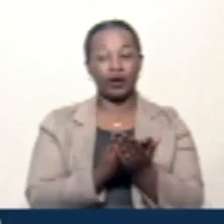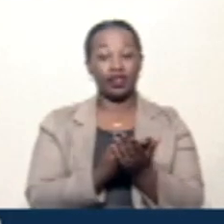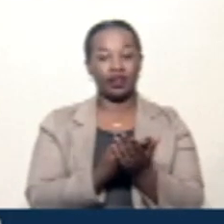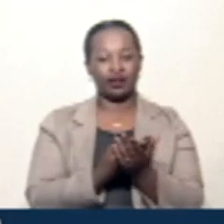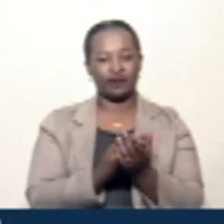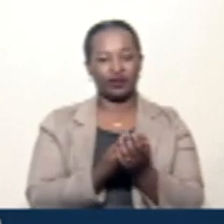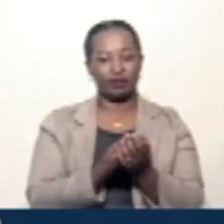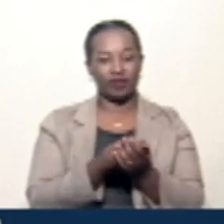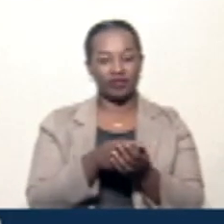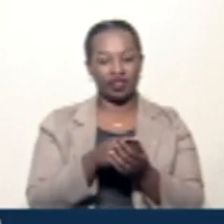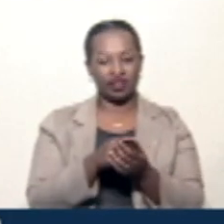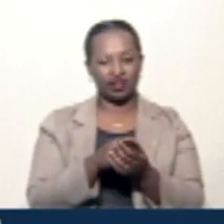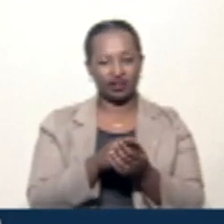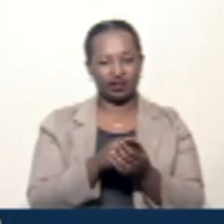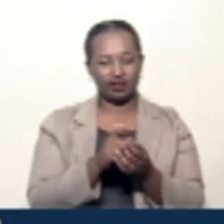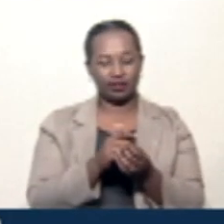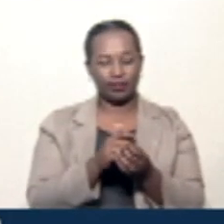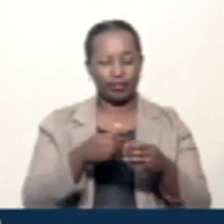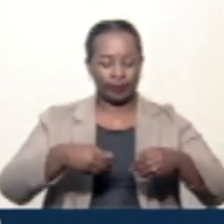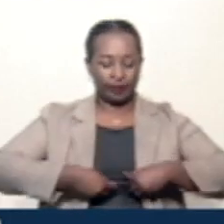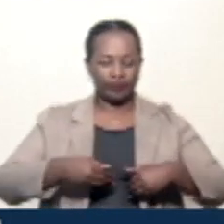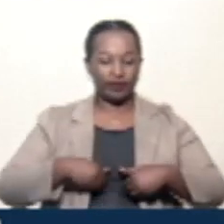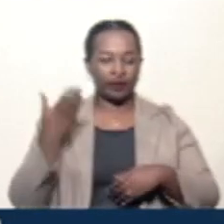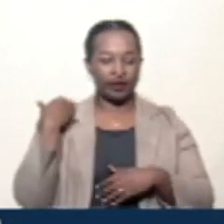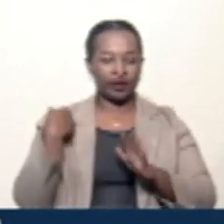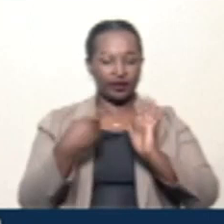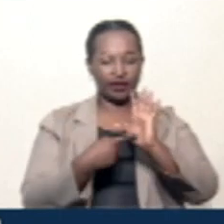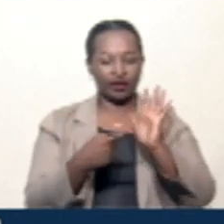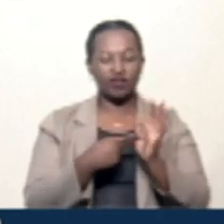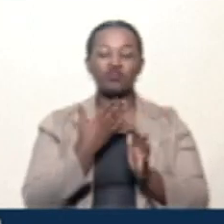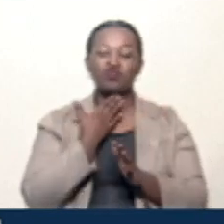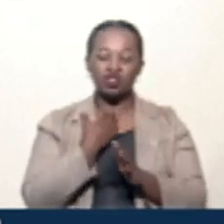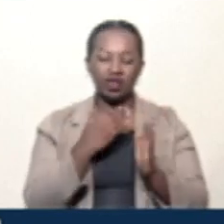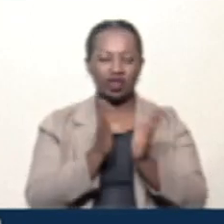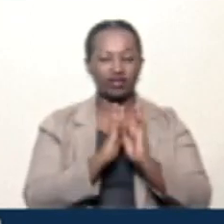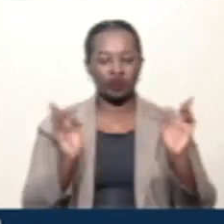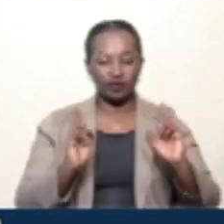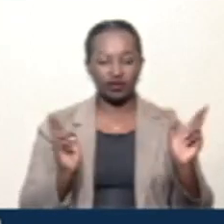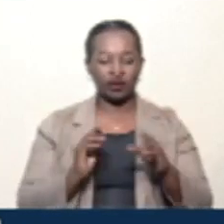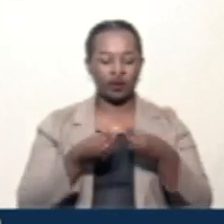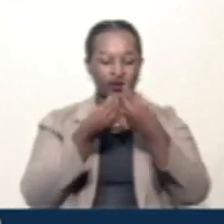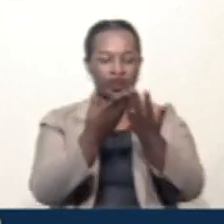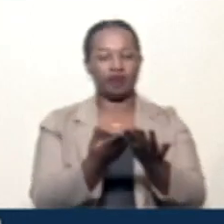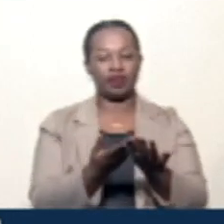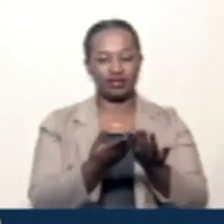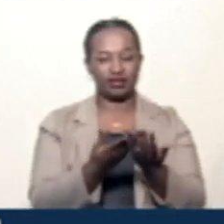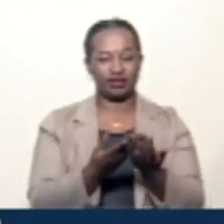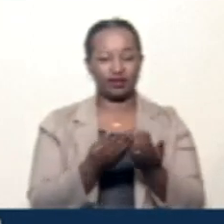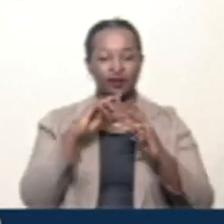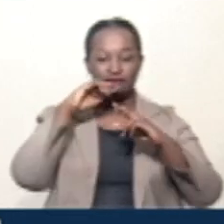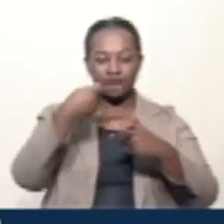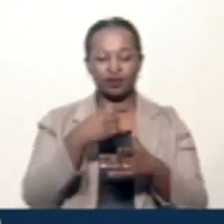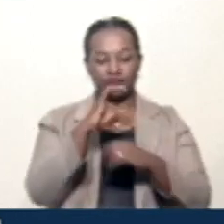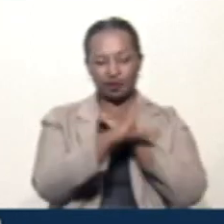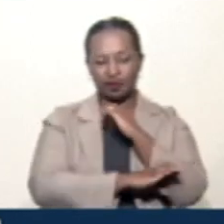ya Youth Connect n'andi mahuriro urubyiruko rwagaragaje ko rushaka kandi rwiteguye gutanga ibisubizo ibihugu byacu